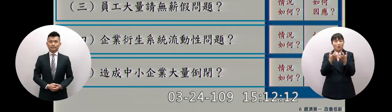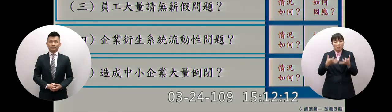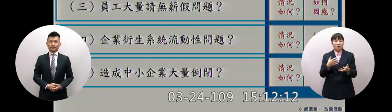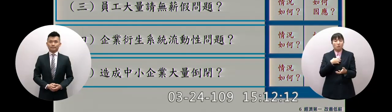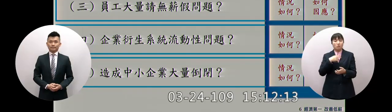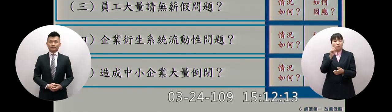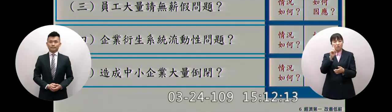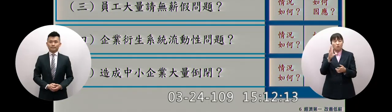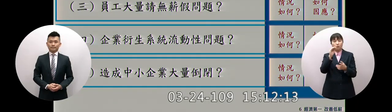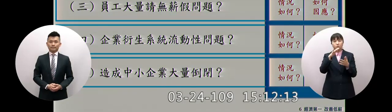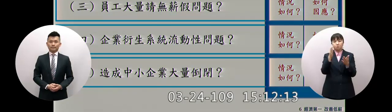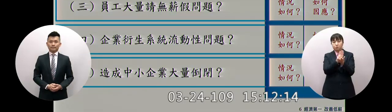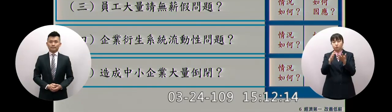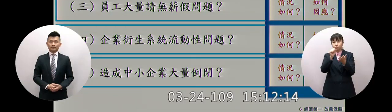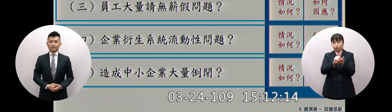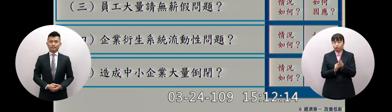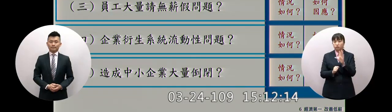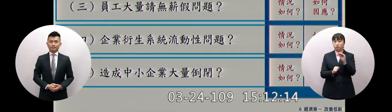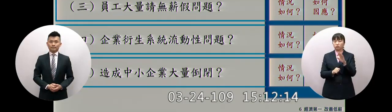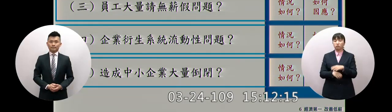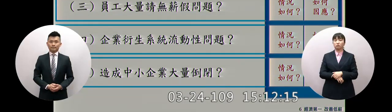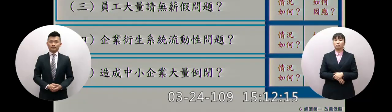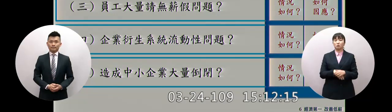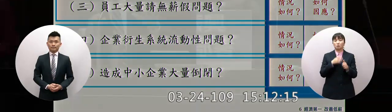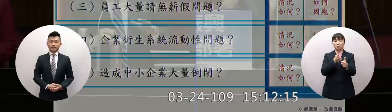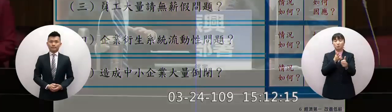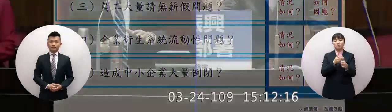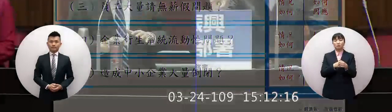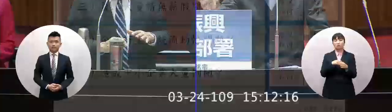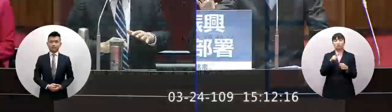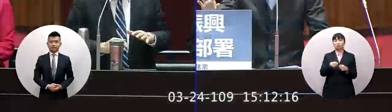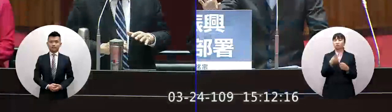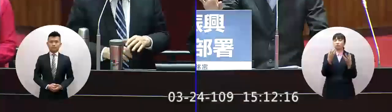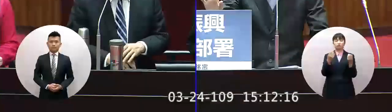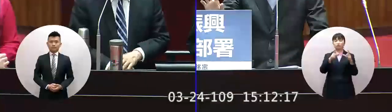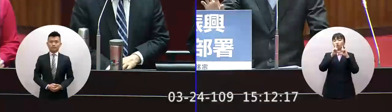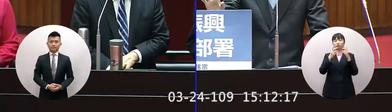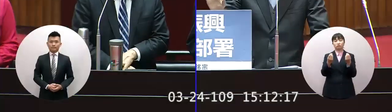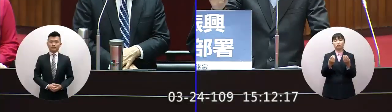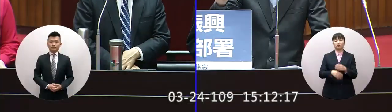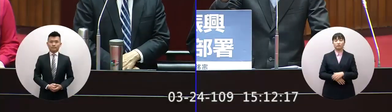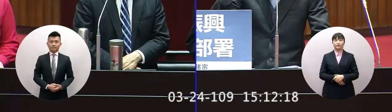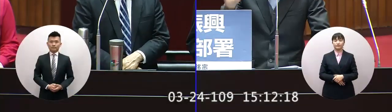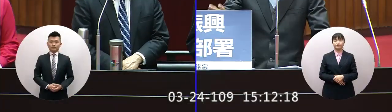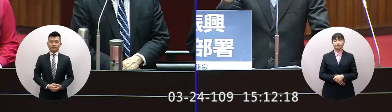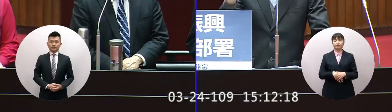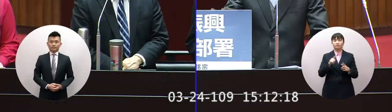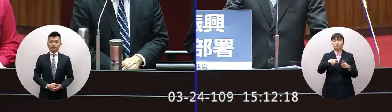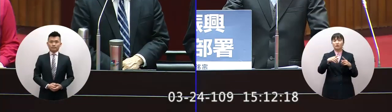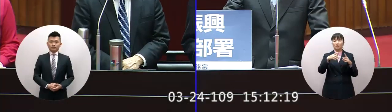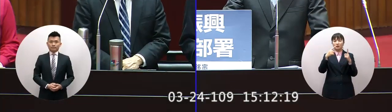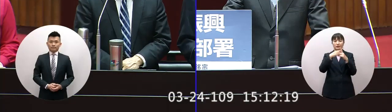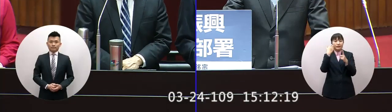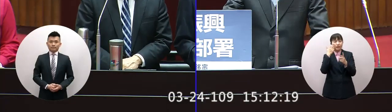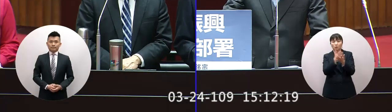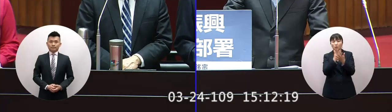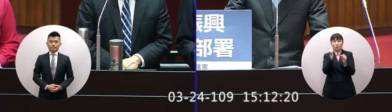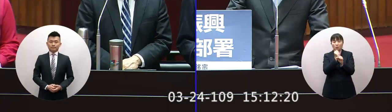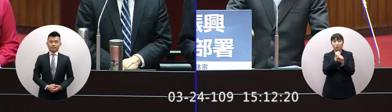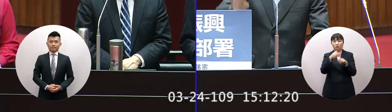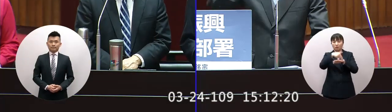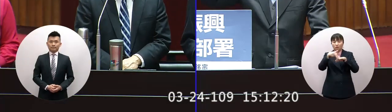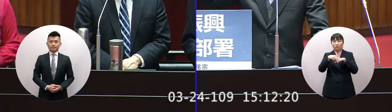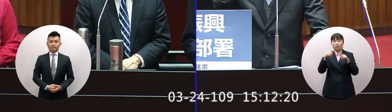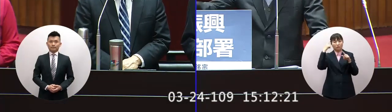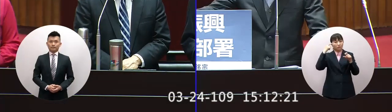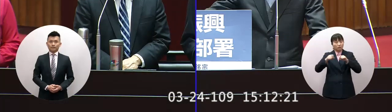况是怎么样？有没有在做评估？院长，没有，没有人在做评估，